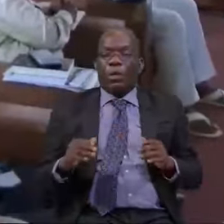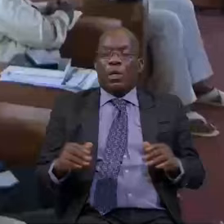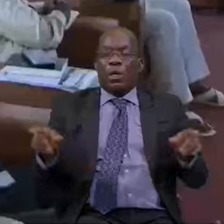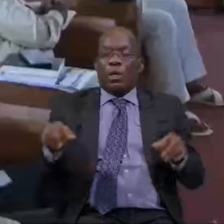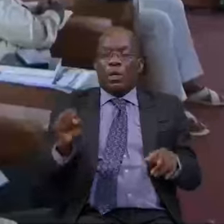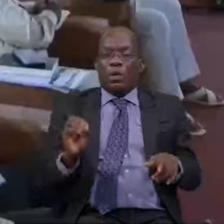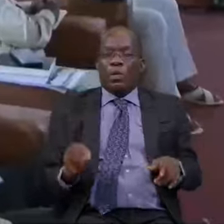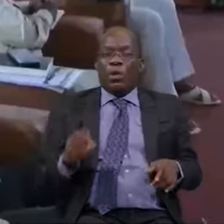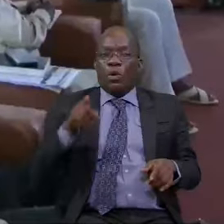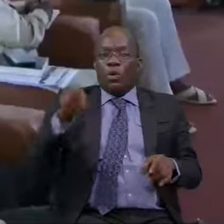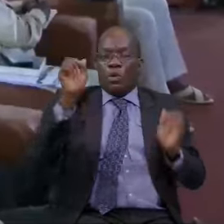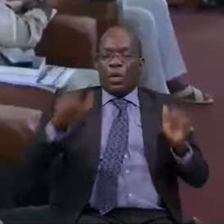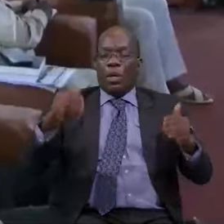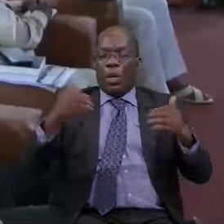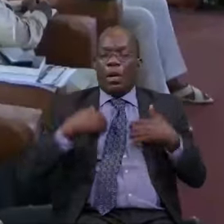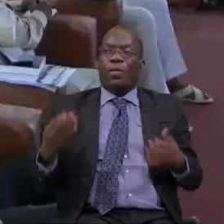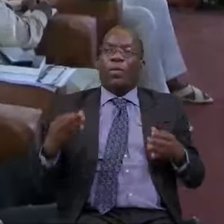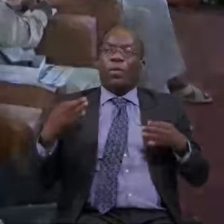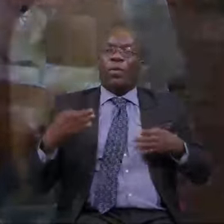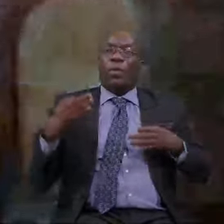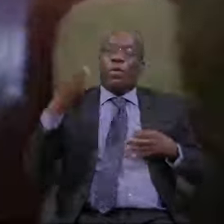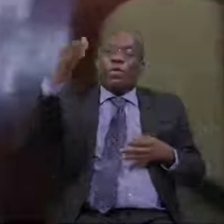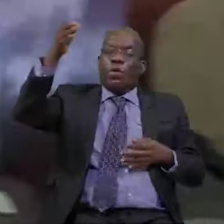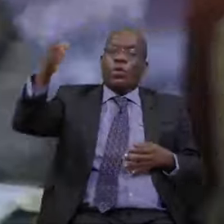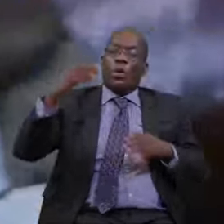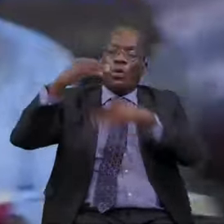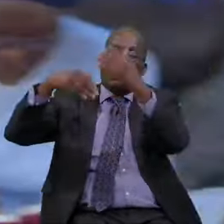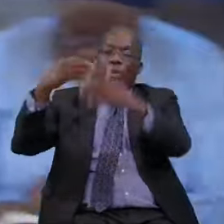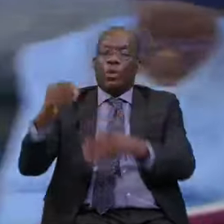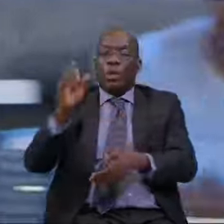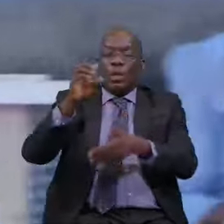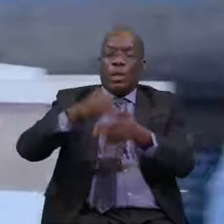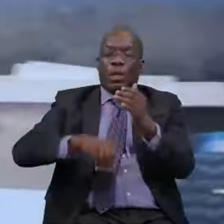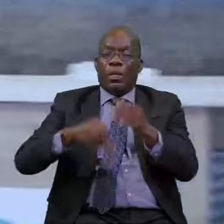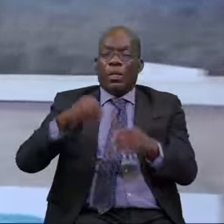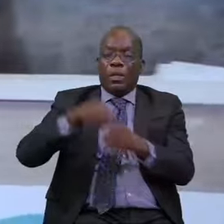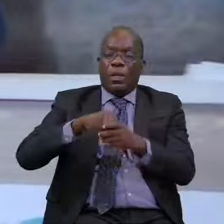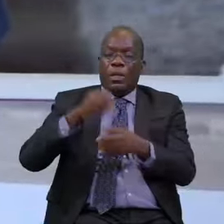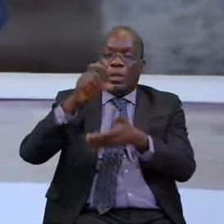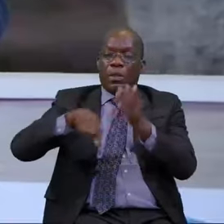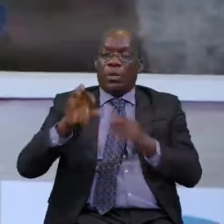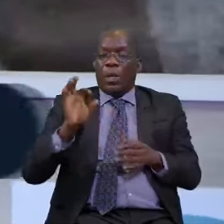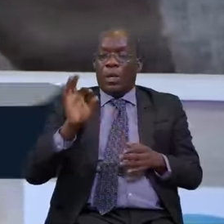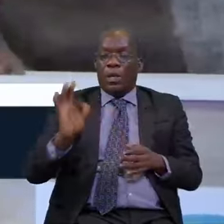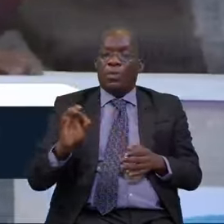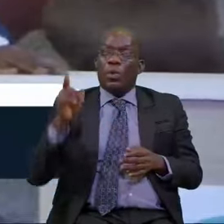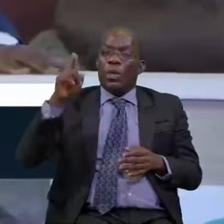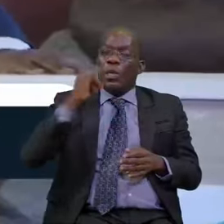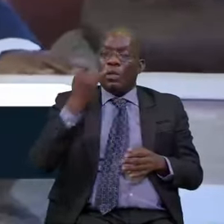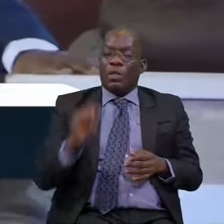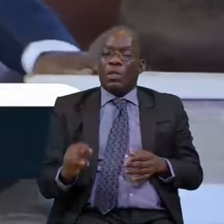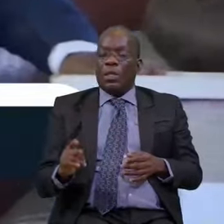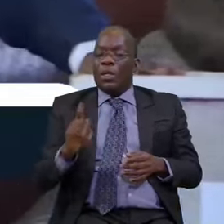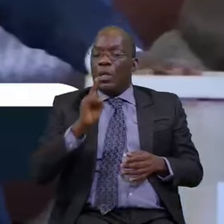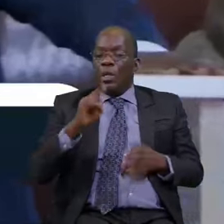du confort afin d'avoir un progrès futur. Voyons chapitre 9 maintenant.